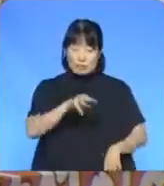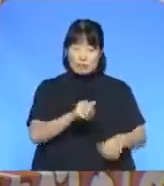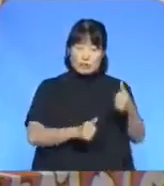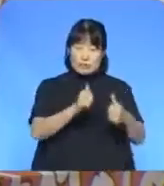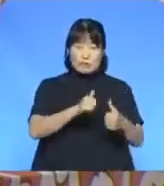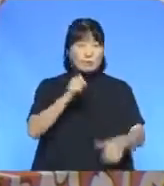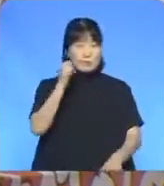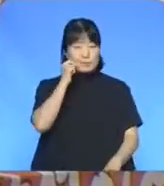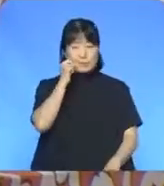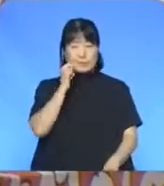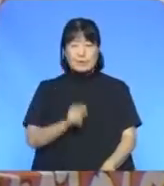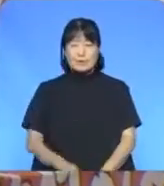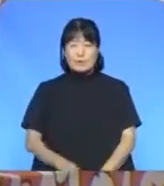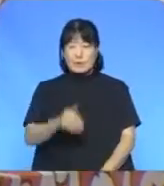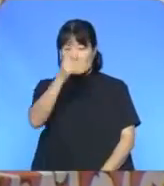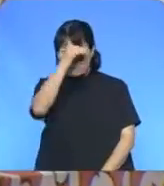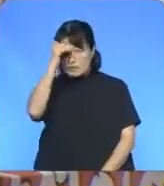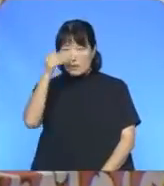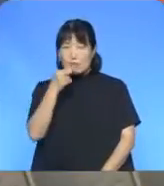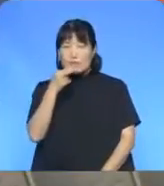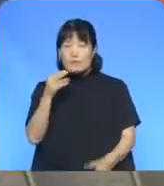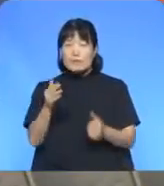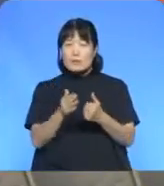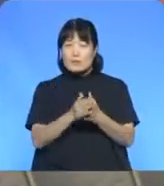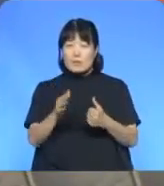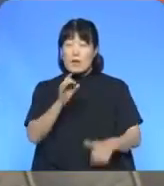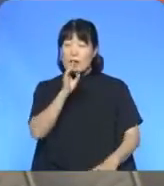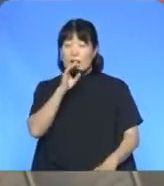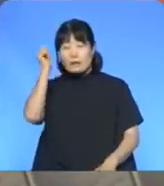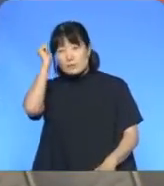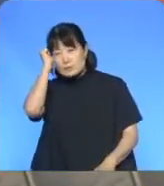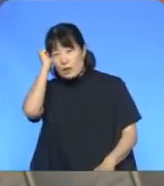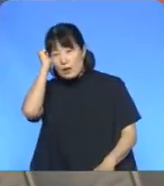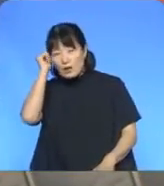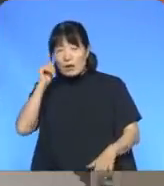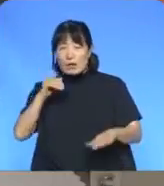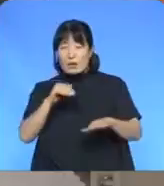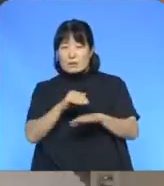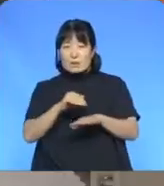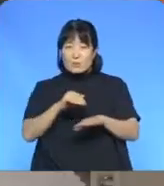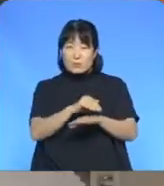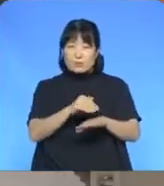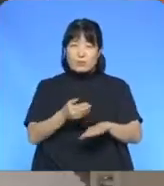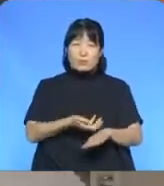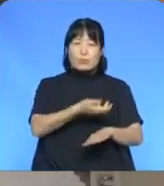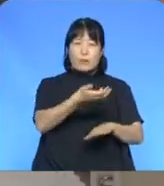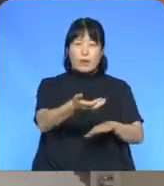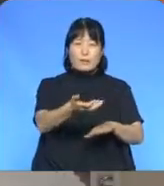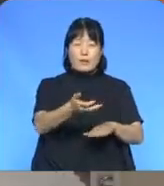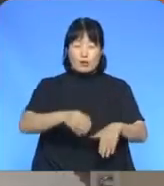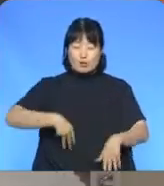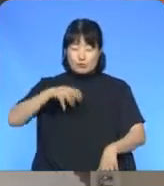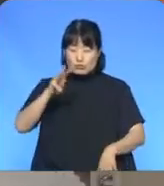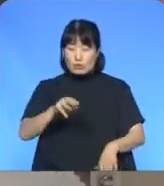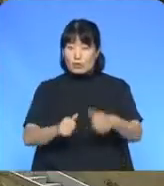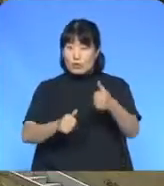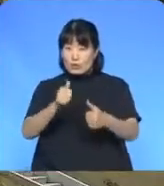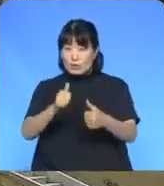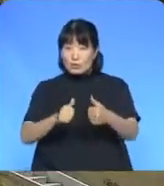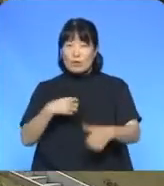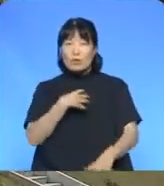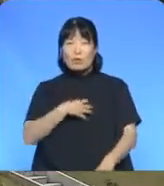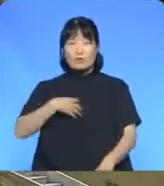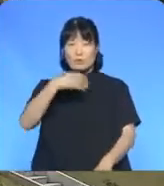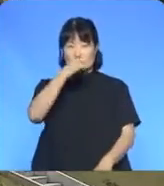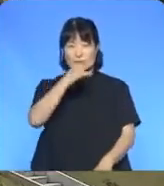어렵습니다. 무관중 경기를 하는데도 강릉 숙소에서 차량으로 2시간을 이동해 춘천에서 치러야 할 홈 경기도